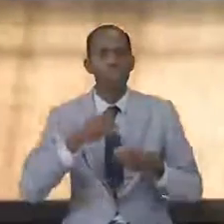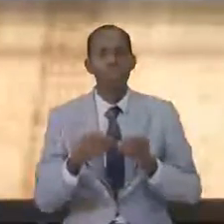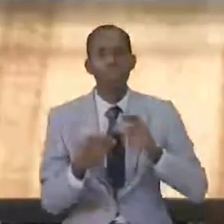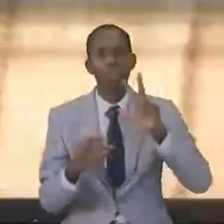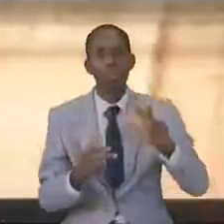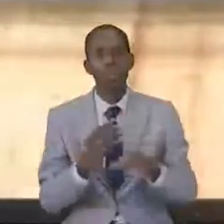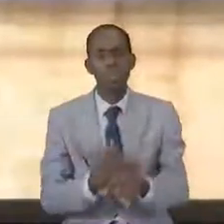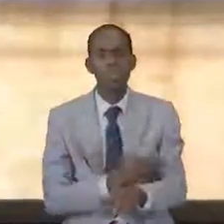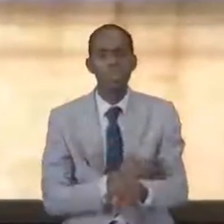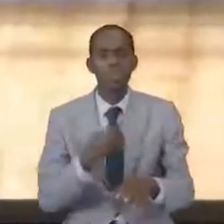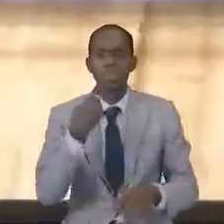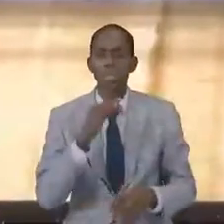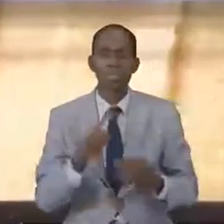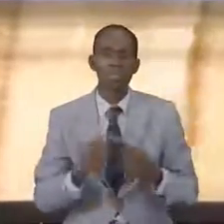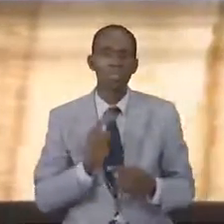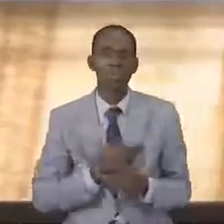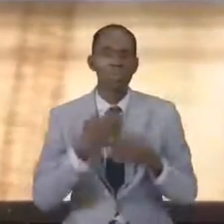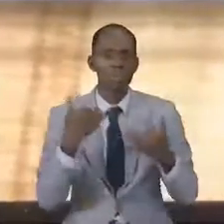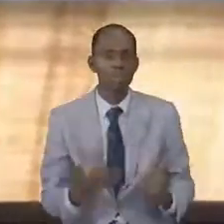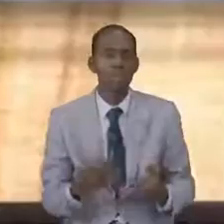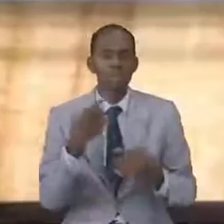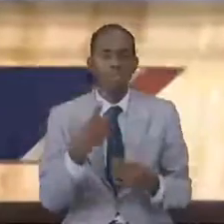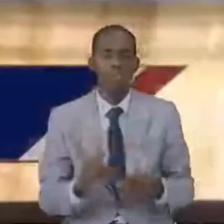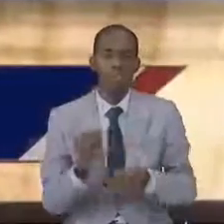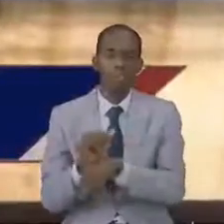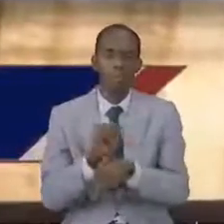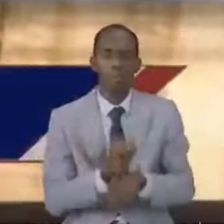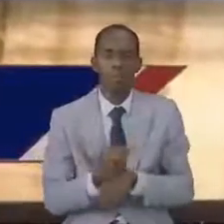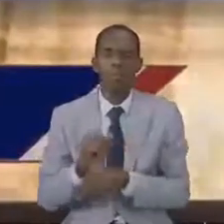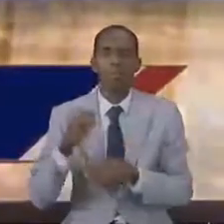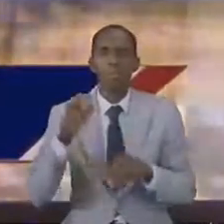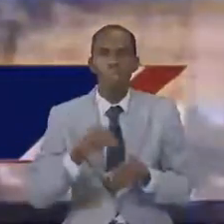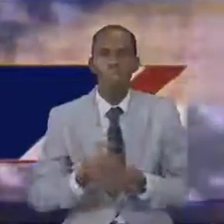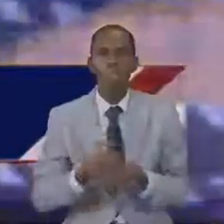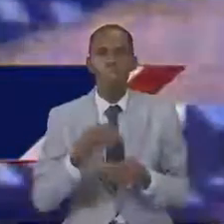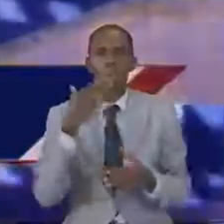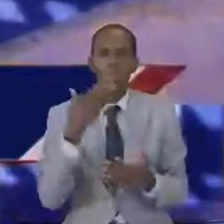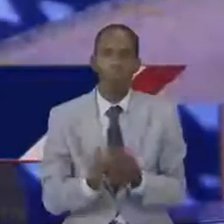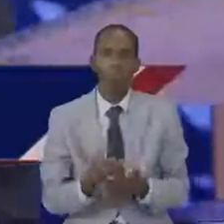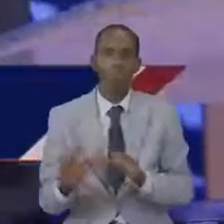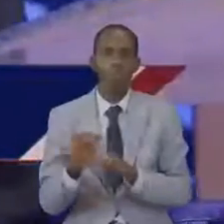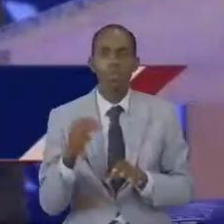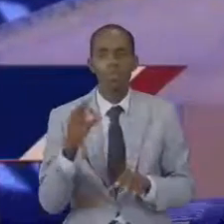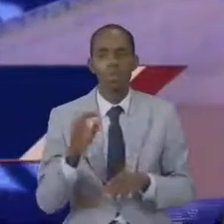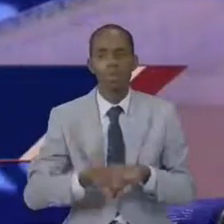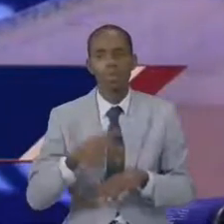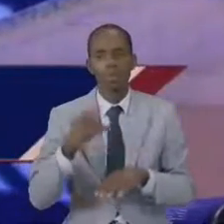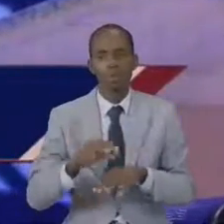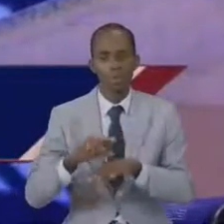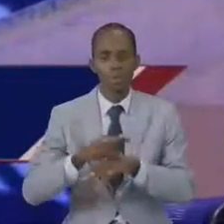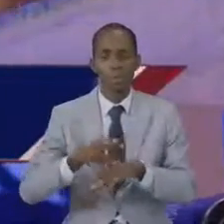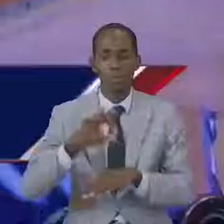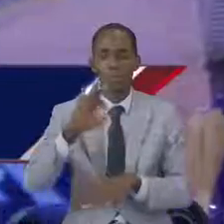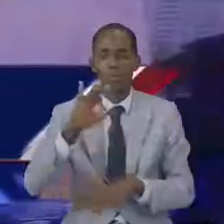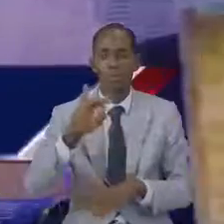troisième élément ici le troisième élément parlant de la Commission à faire de bien sur le terrain c'est à